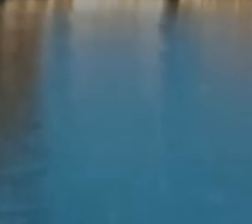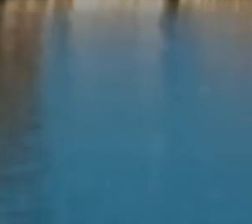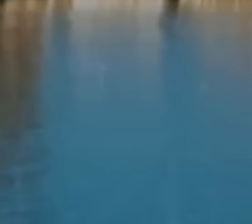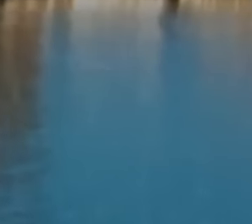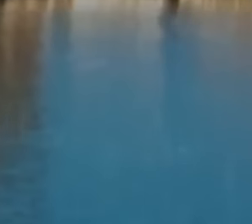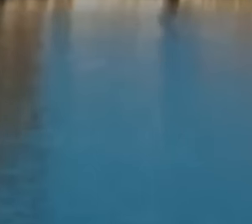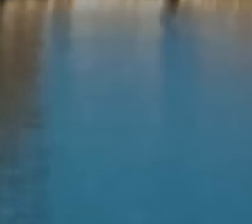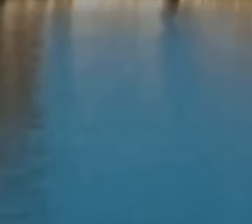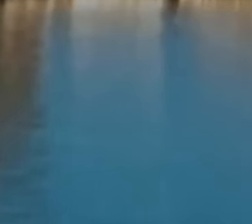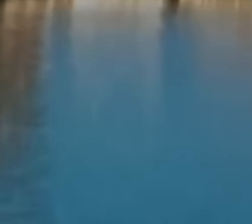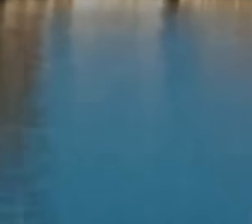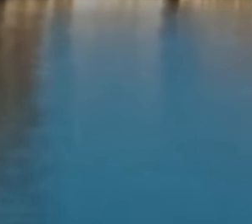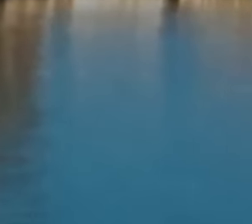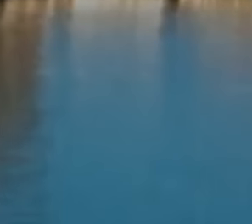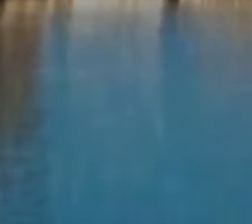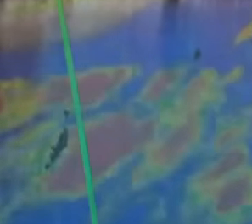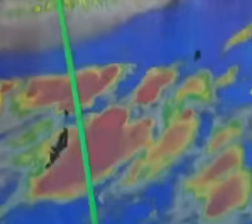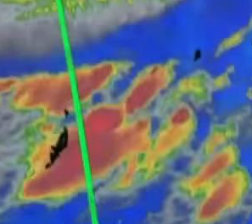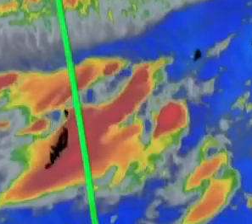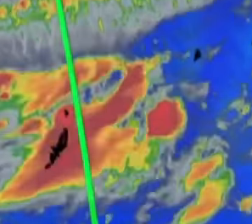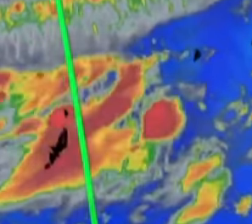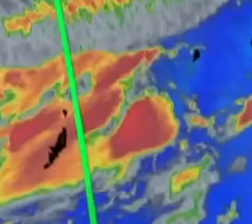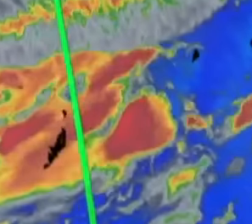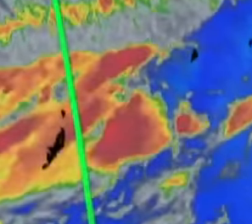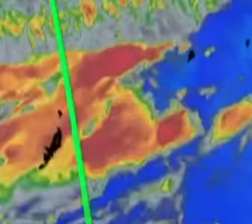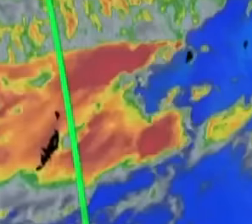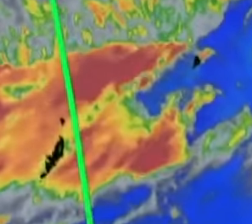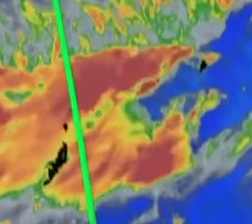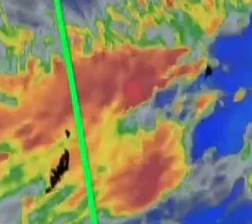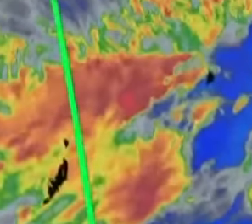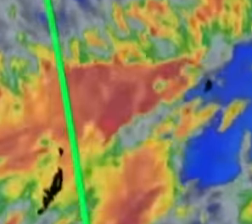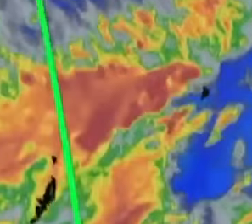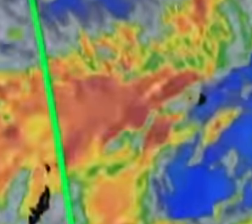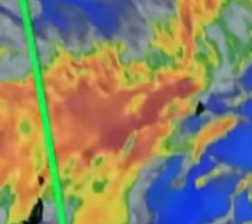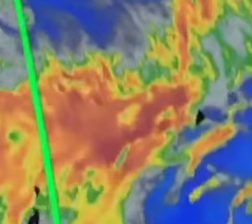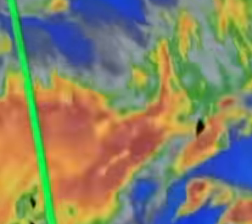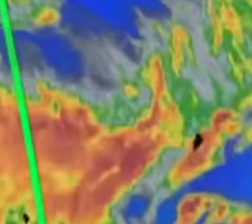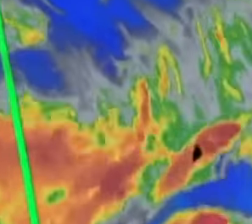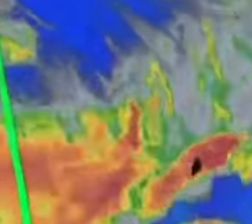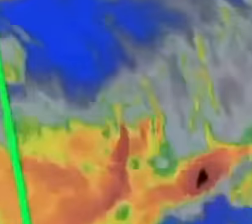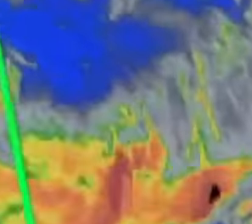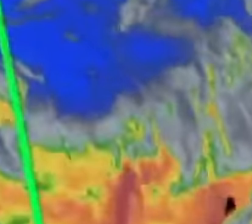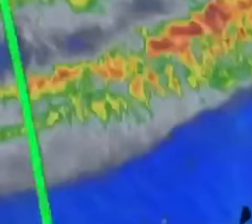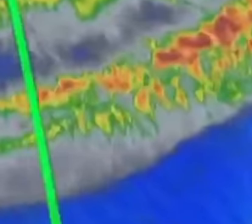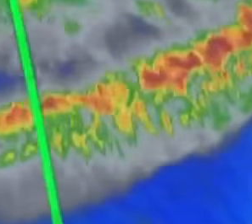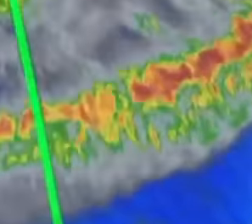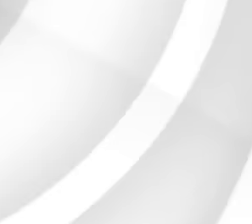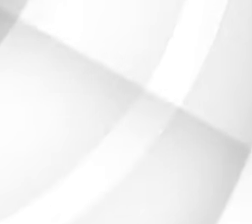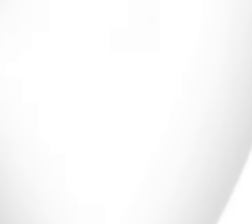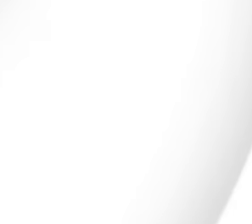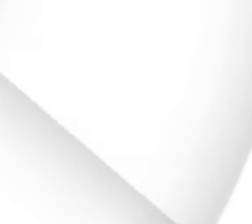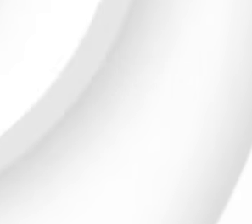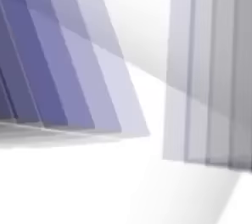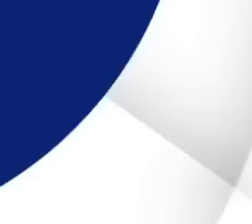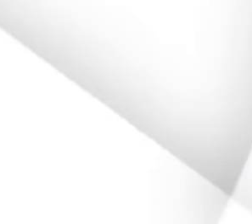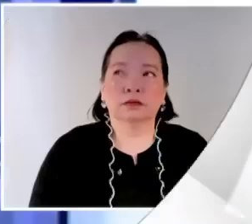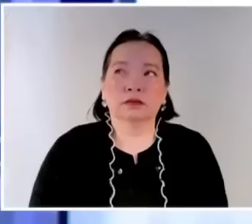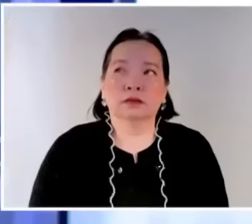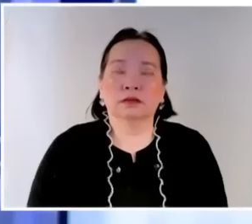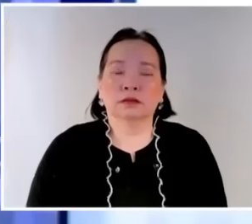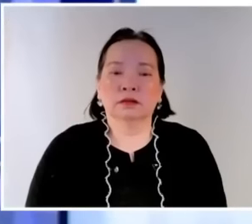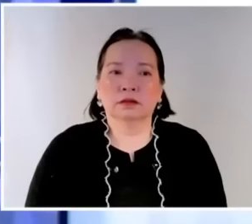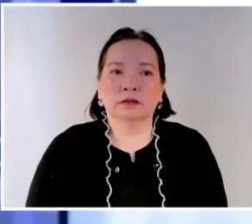araw bago magtanghali. At yan po ang update sa lagay ng panahon. Ako po si Ariel Rojas. Ingat, kapamilya!